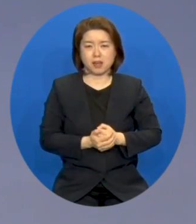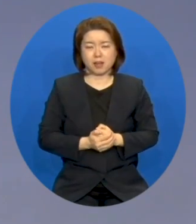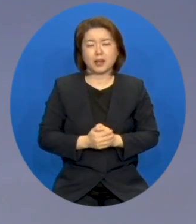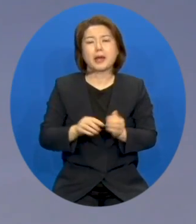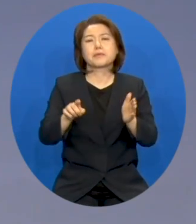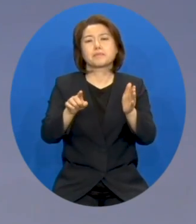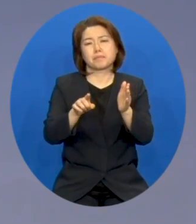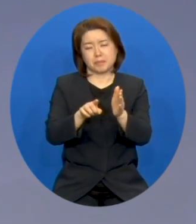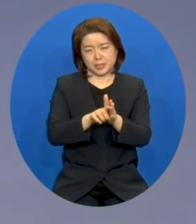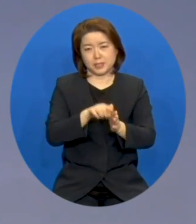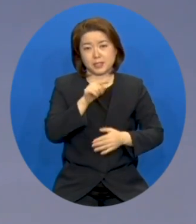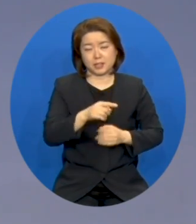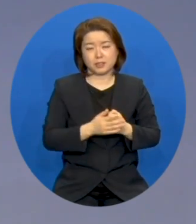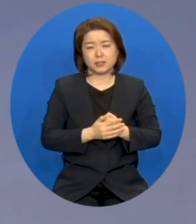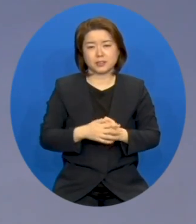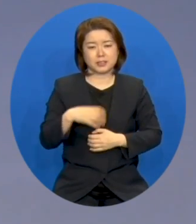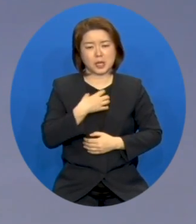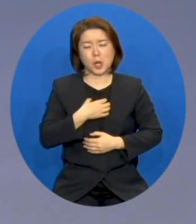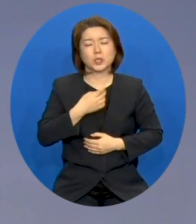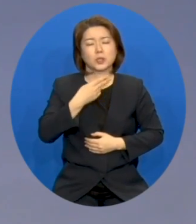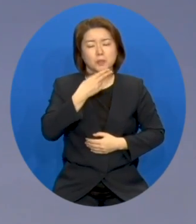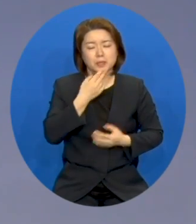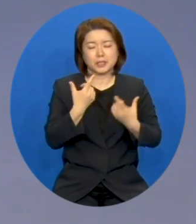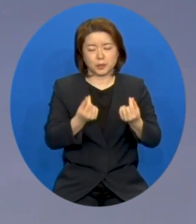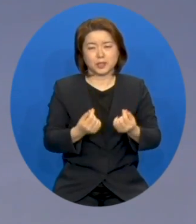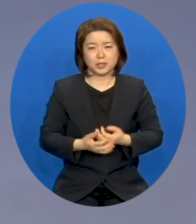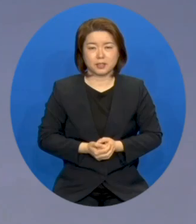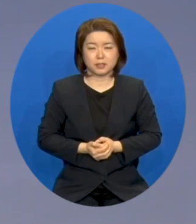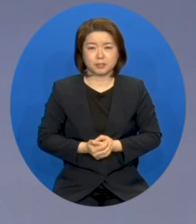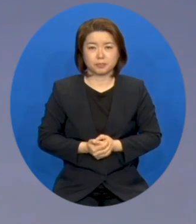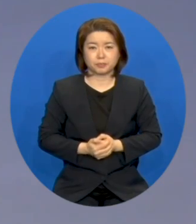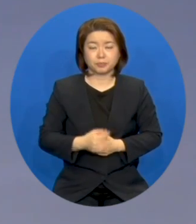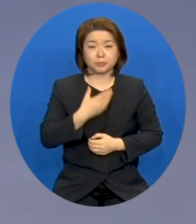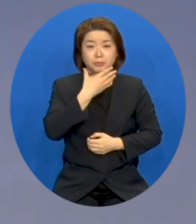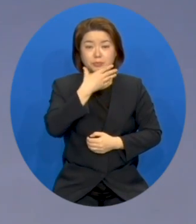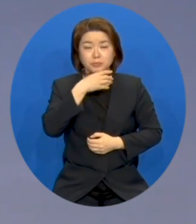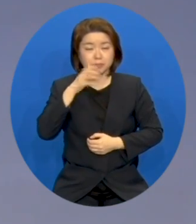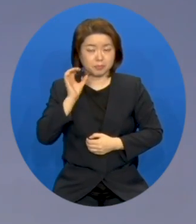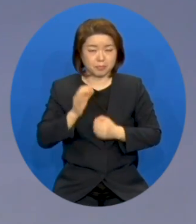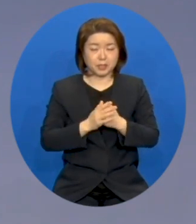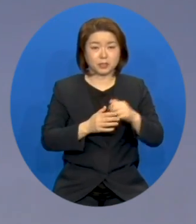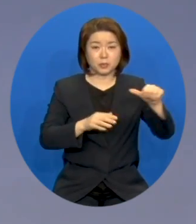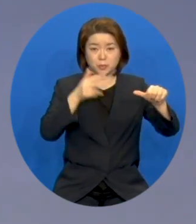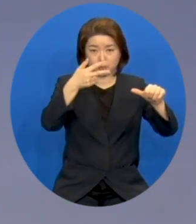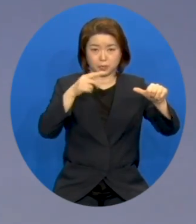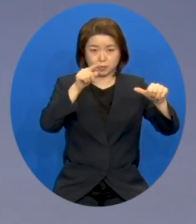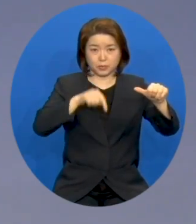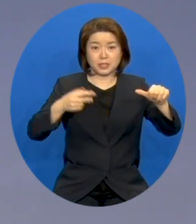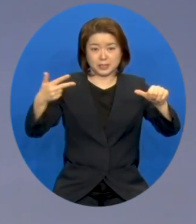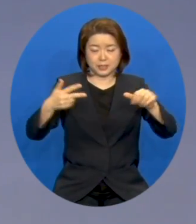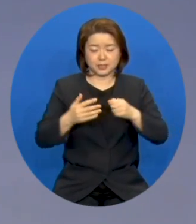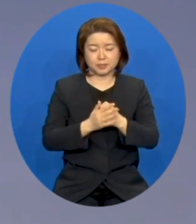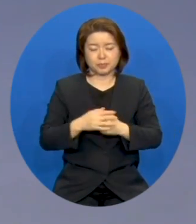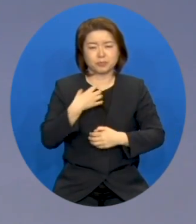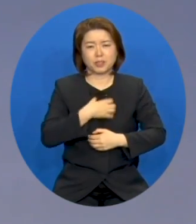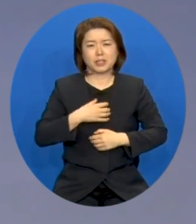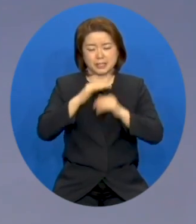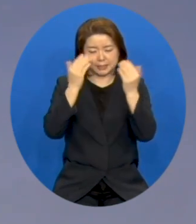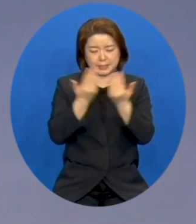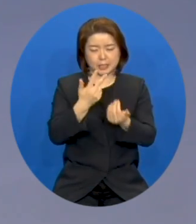믿는다는 것은 염려가 없다는 뜻이기도 합니다. 베드로 전서 5장 7절에 염려를 주께